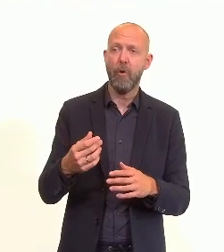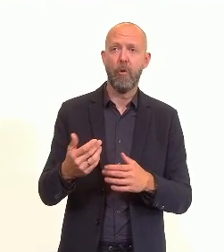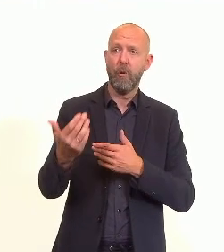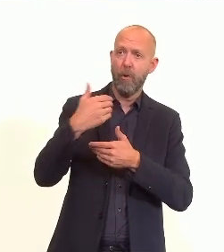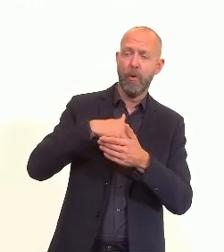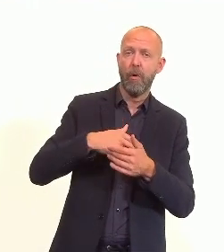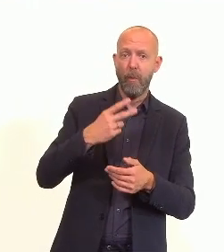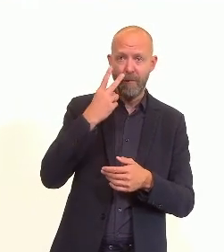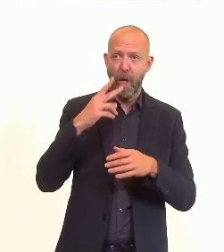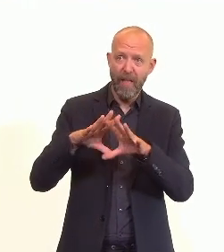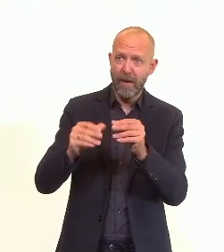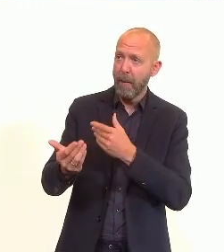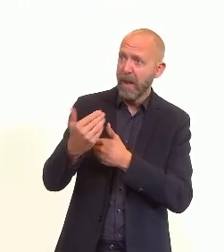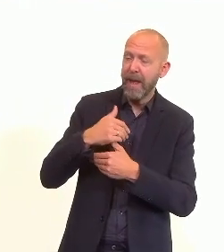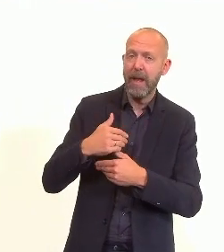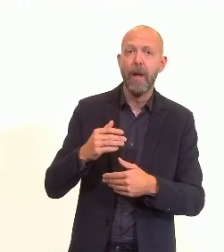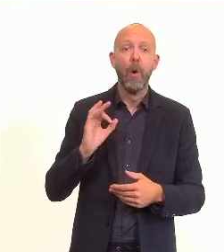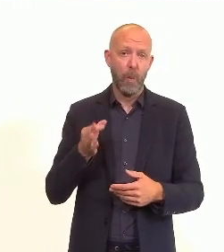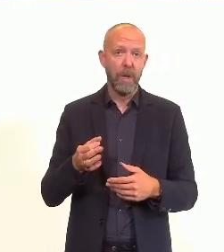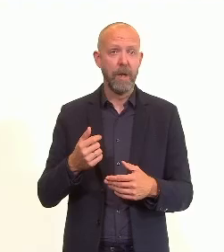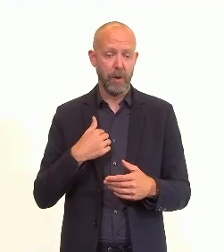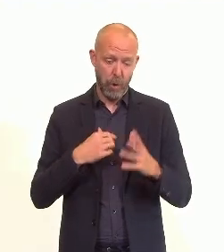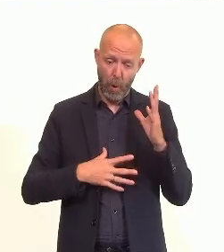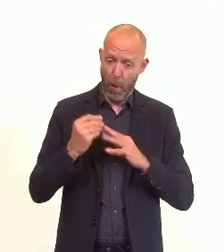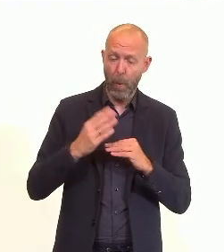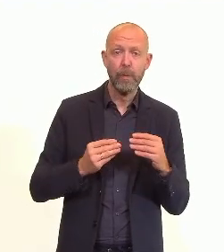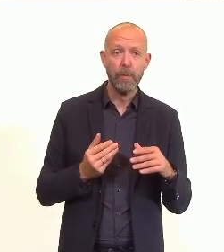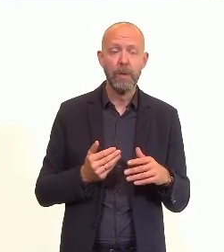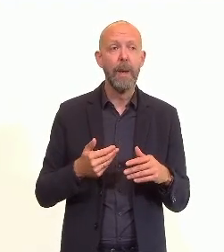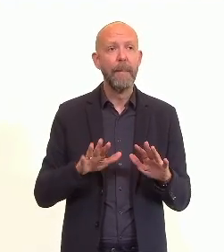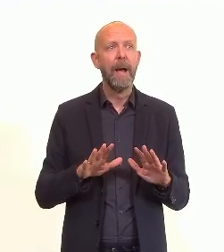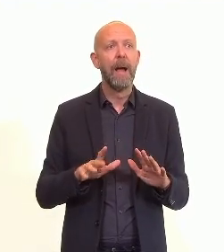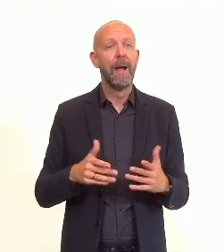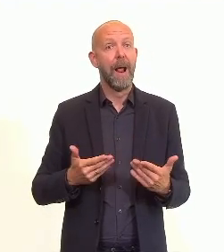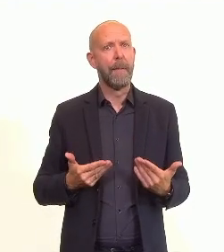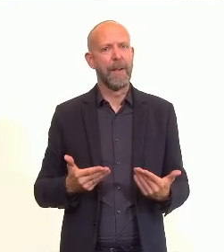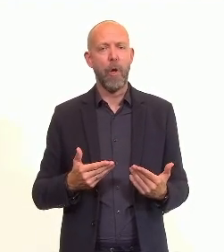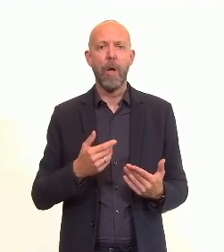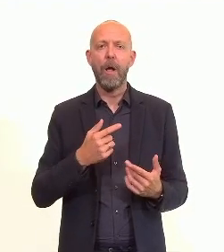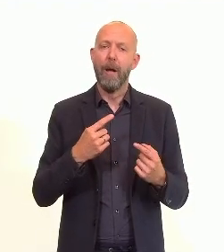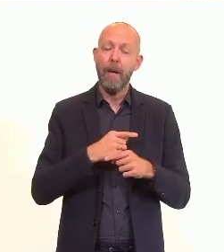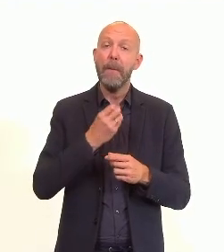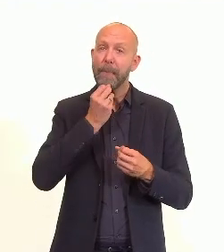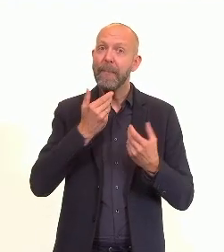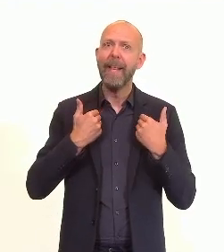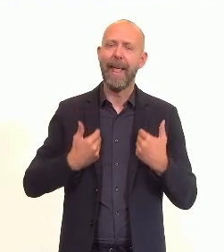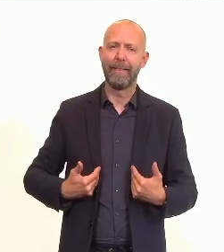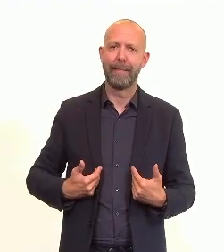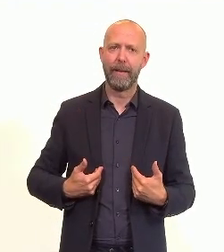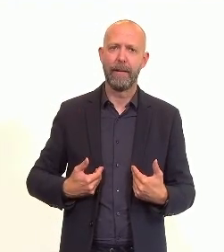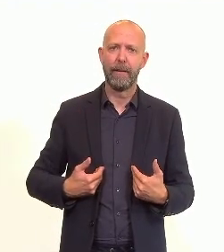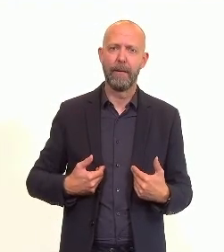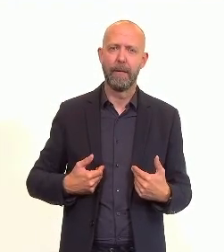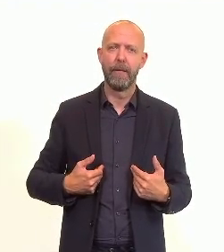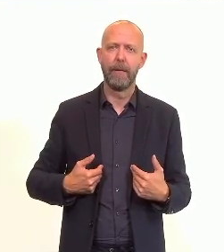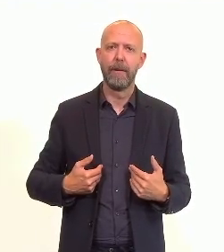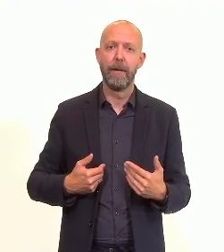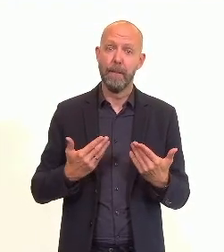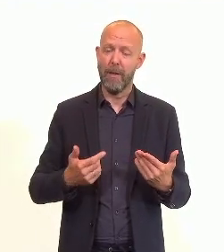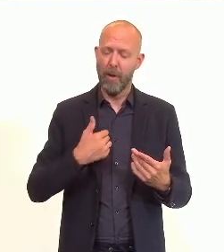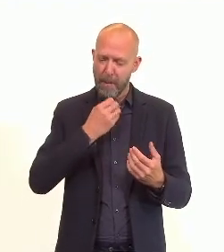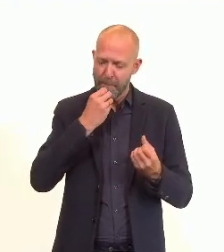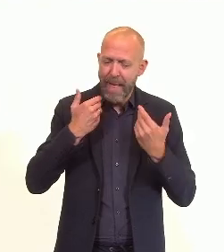voilà, j'étais heureuse. Mais là, maintenant, j'ai un bien-être à l'endroit où je me trouve. J'ai un bien-être,